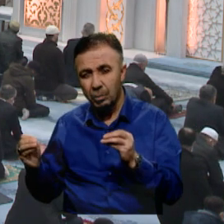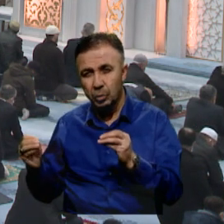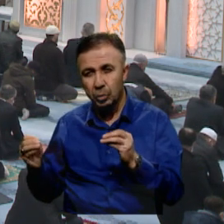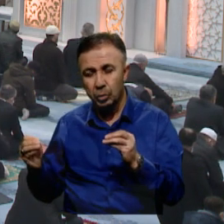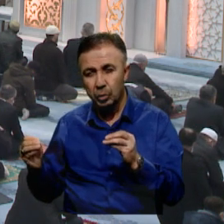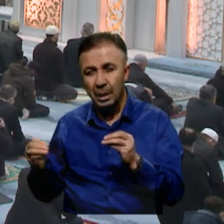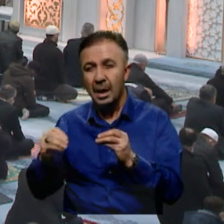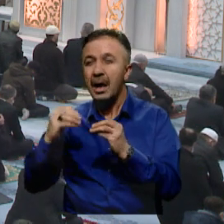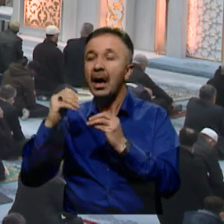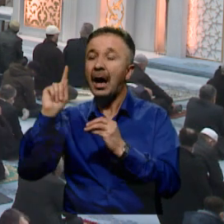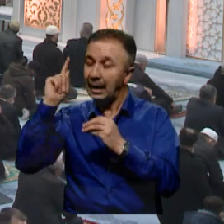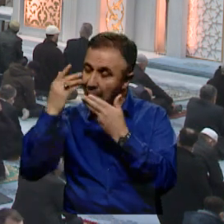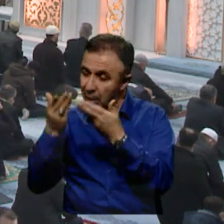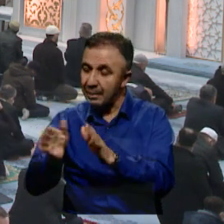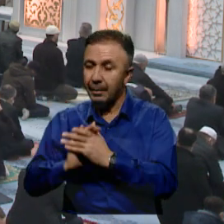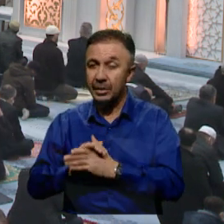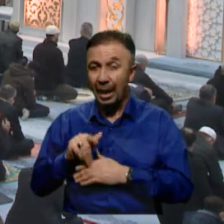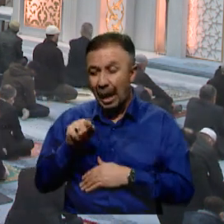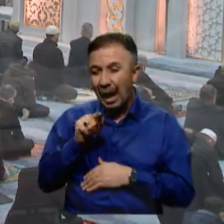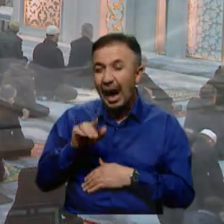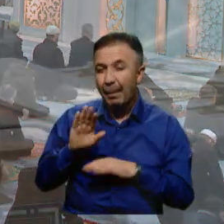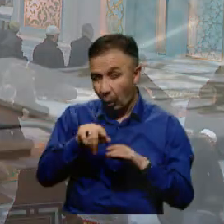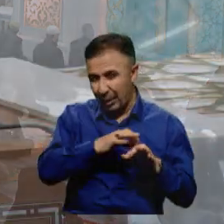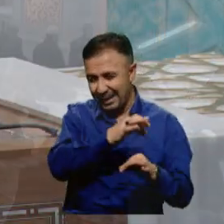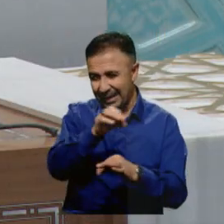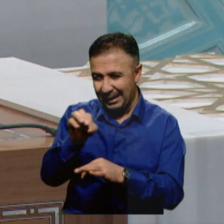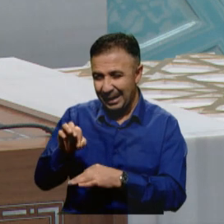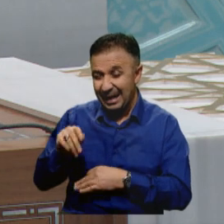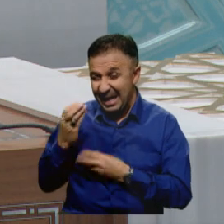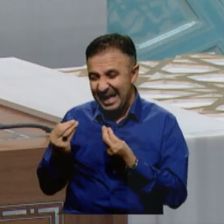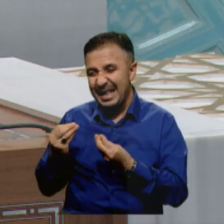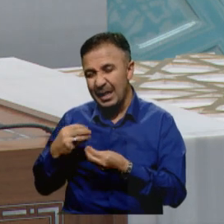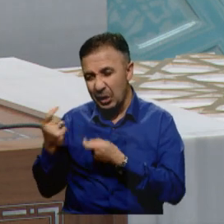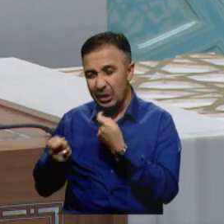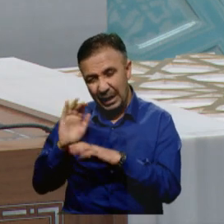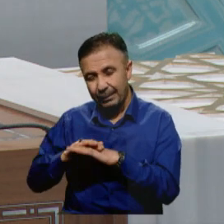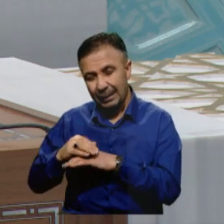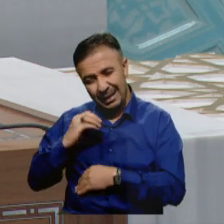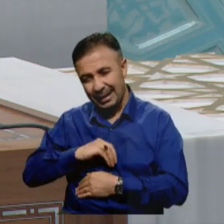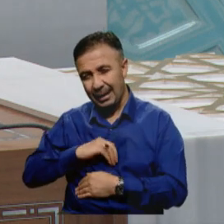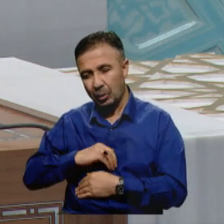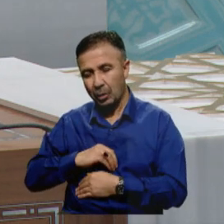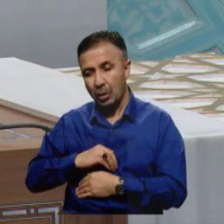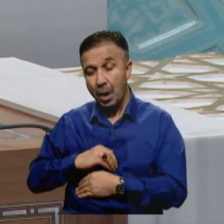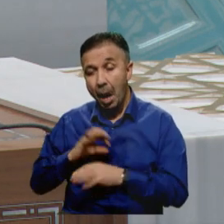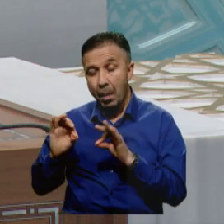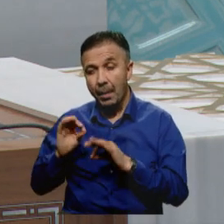Ama onlar iyi işler yaptıklarını zannediyorlar. Onun için sürekli imanımızı test etmemiz